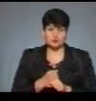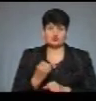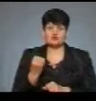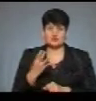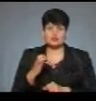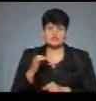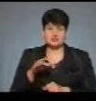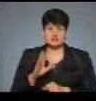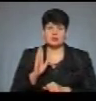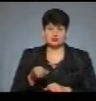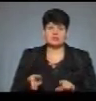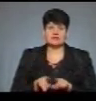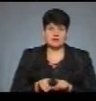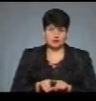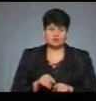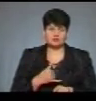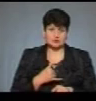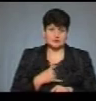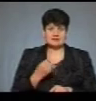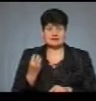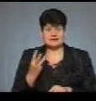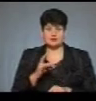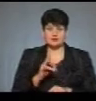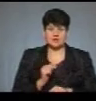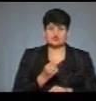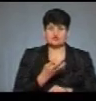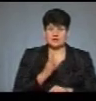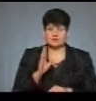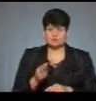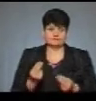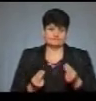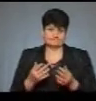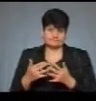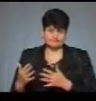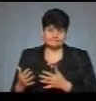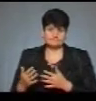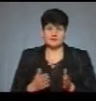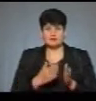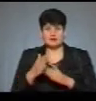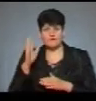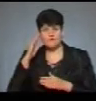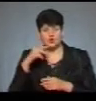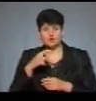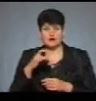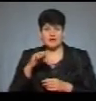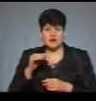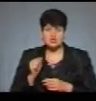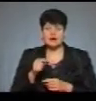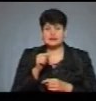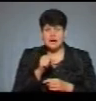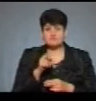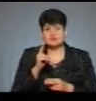14 січня буде також в нас, в ніч 13 на 14 також будуть забави. Перейдемо в Водохреще і там вже ми